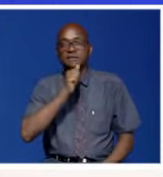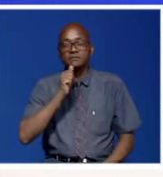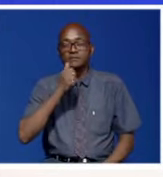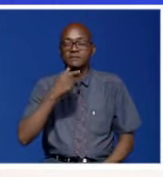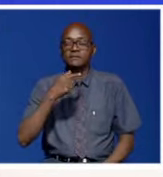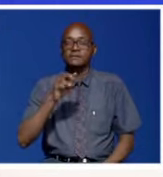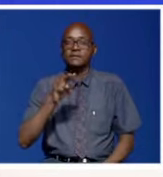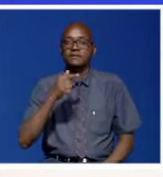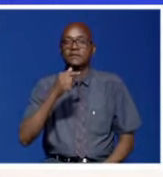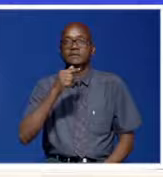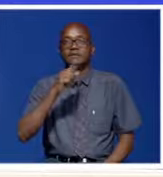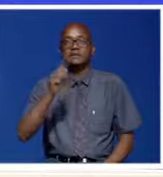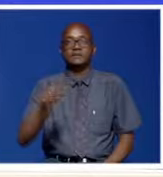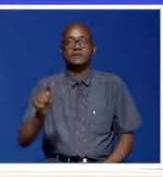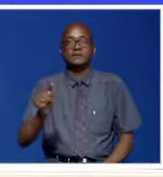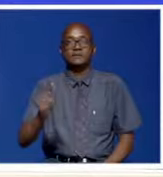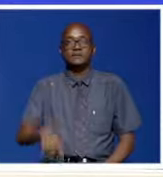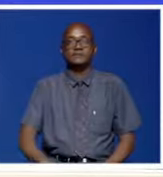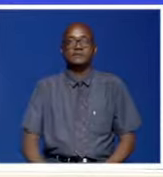azamtvtz.